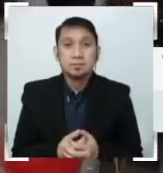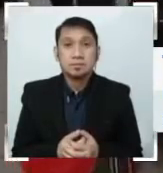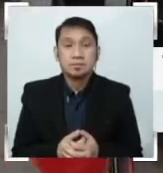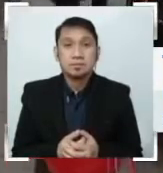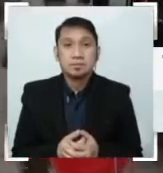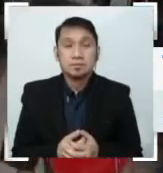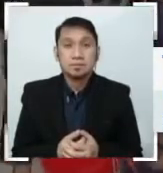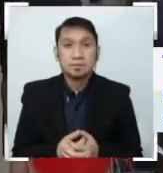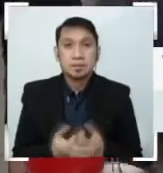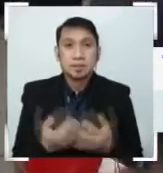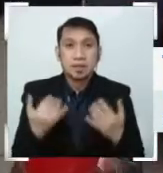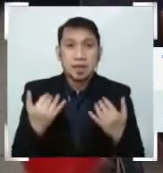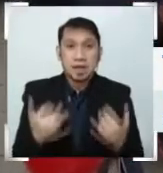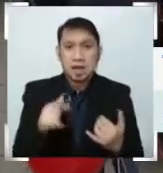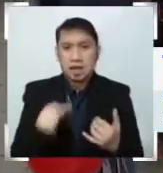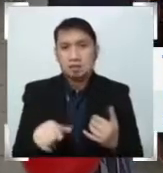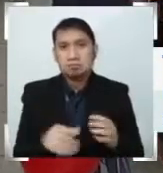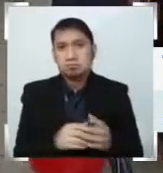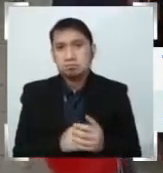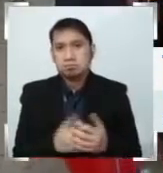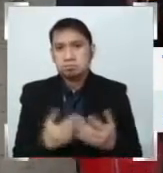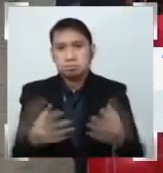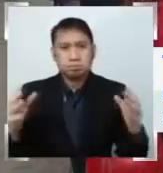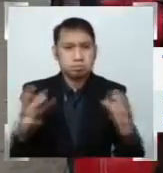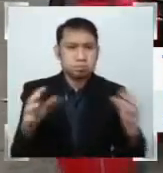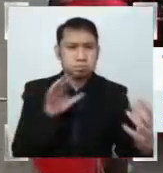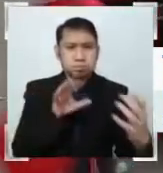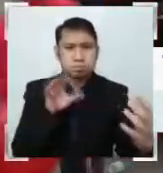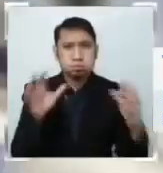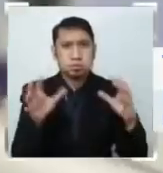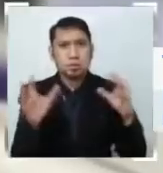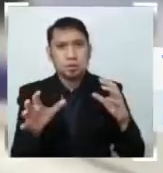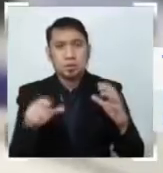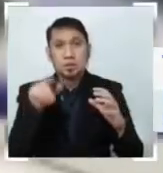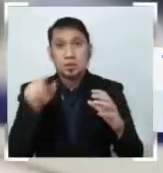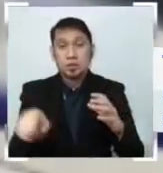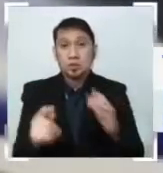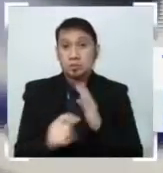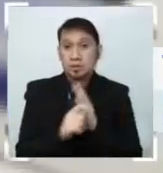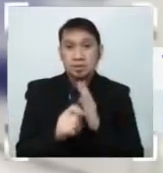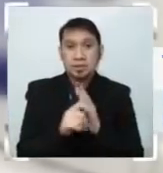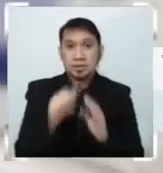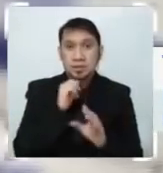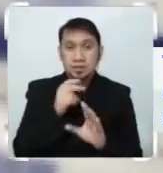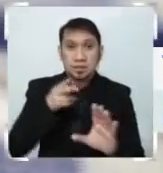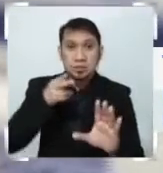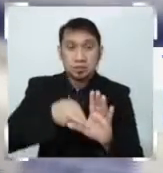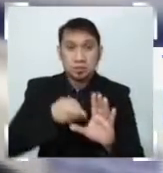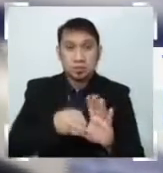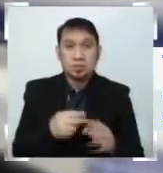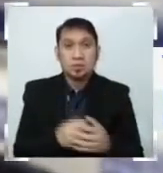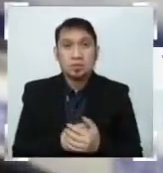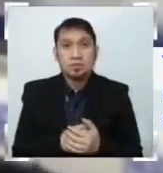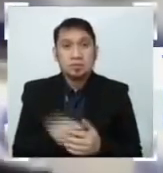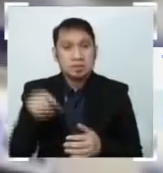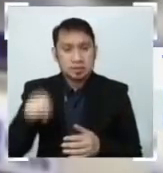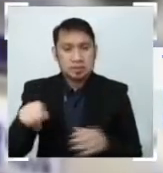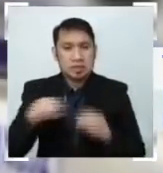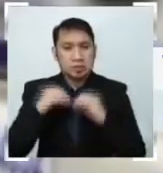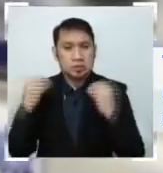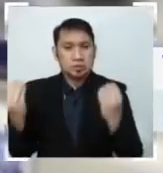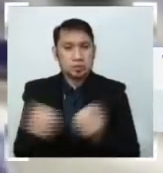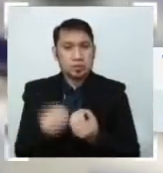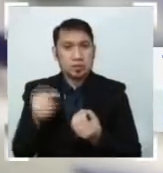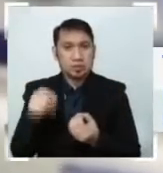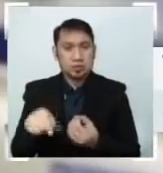Bukod po sa kantsaw, binato ng bote ng tubig ang mga truck na hindi sumama sa kilos protesta ng Confederation of Truckers Association of the Philippines